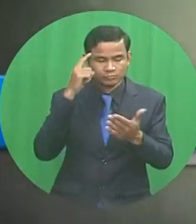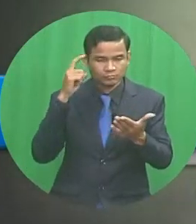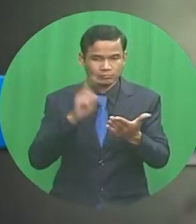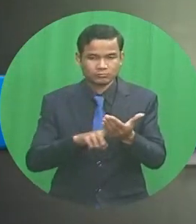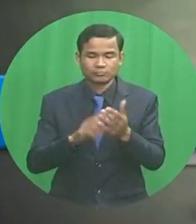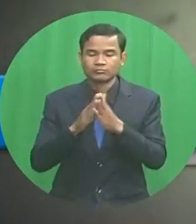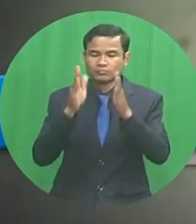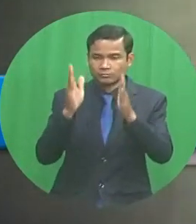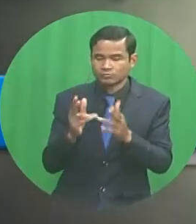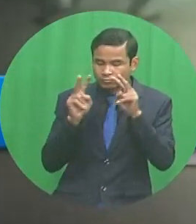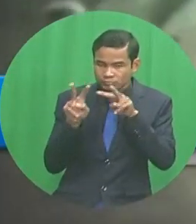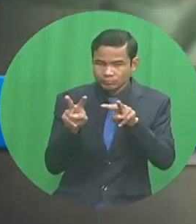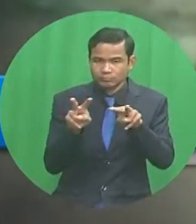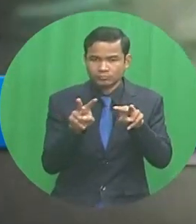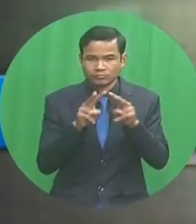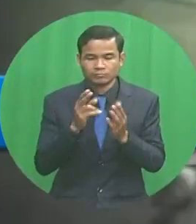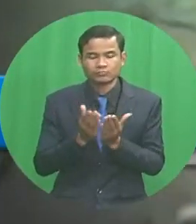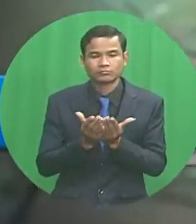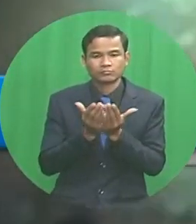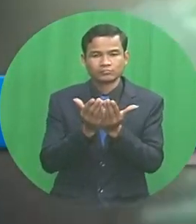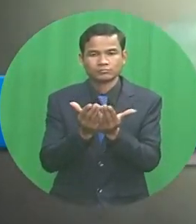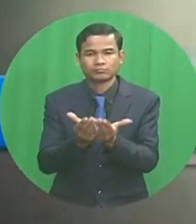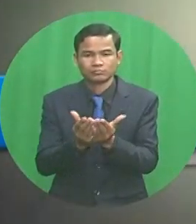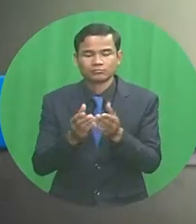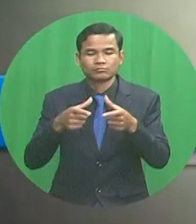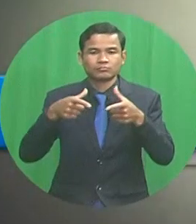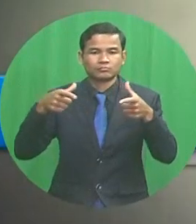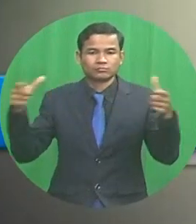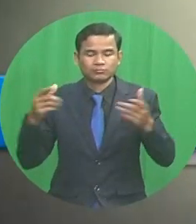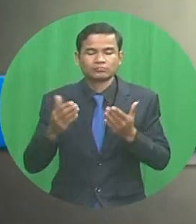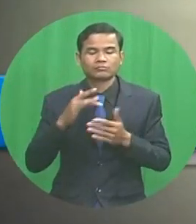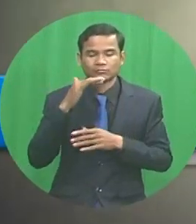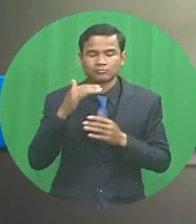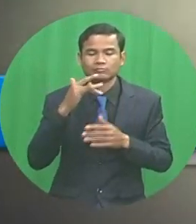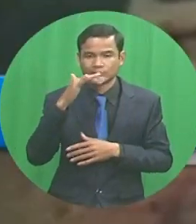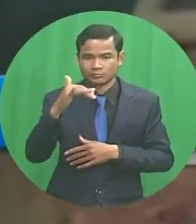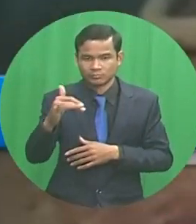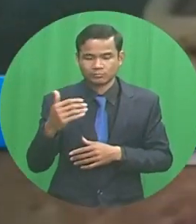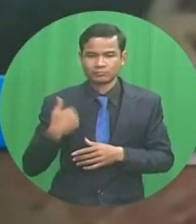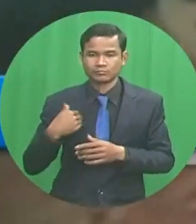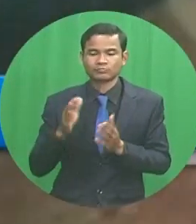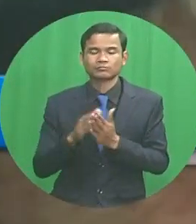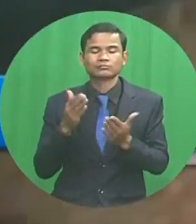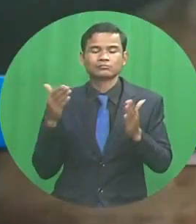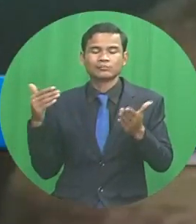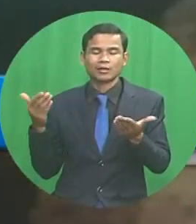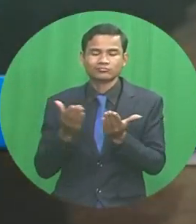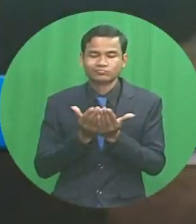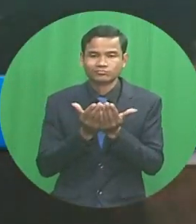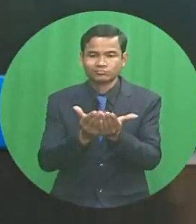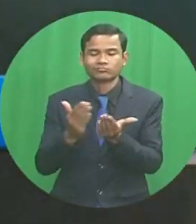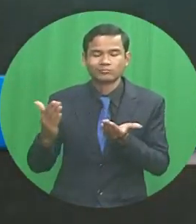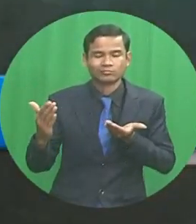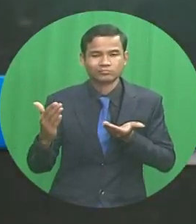នែកអ្នកទស្សនាបានមើលឃើញថាកប៉ាល់នៅលើមហាសមុទ្រដ៏ធំល្វឹងល្វើយចាប់តាំងពីកប៉ាល់នេះបានបុកជាមួយនឹងផ្ទាំងទឹកកកហើយវា